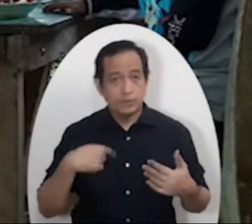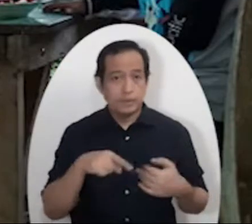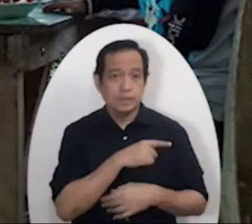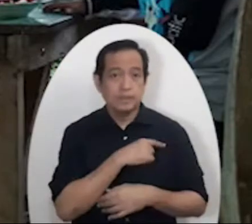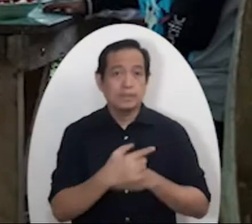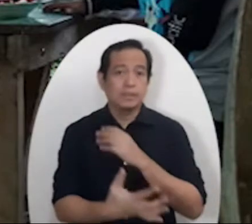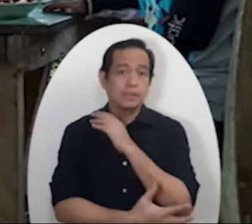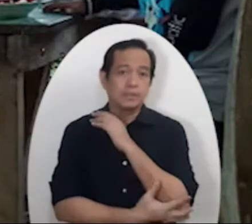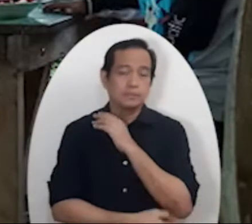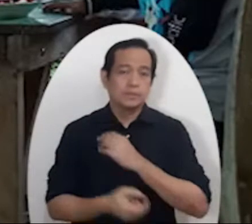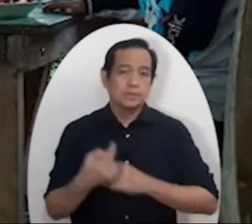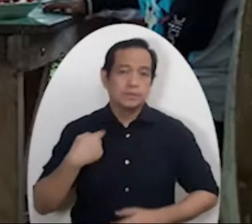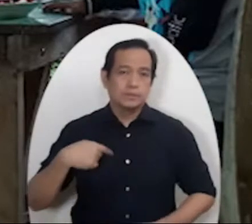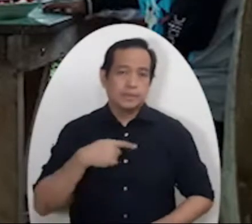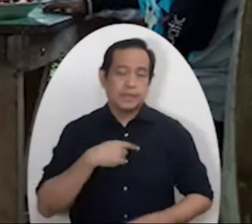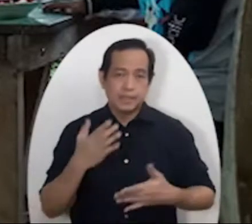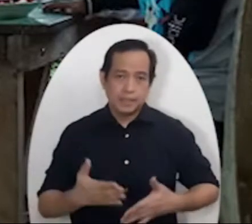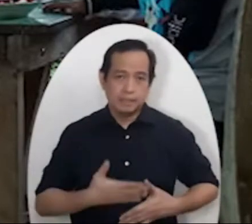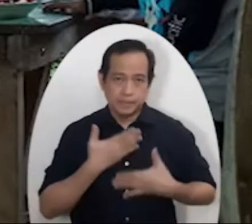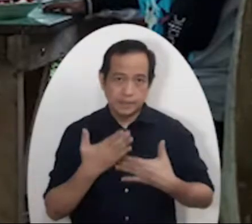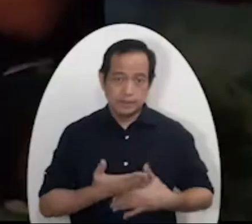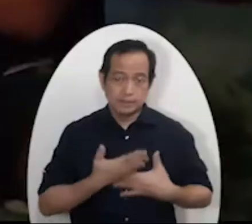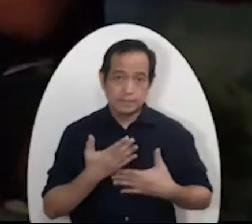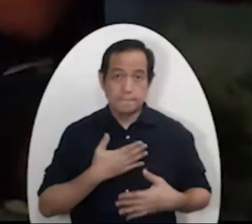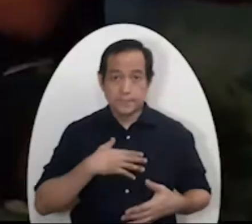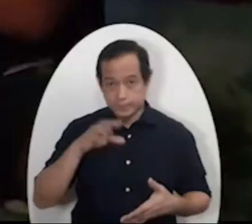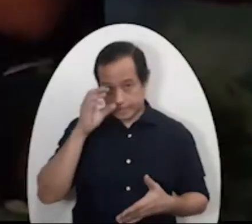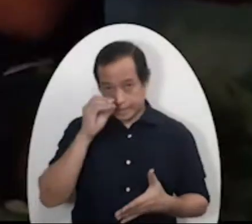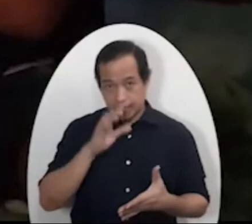at para po ito ay hindi po ma-infection.